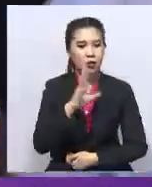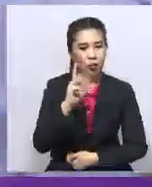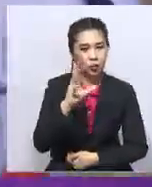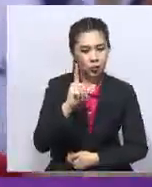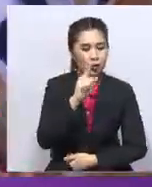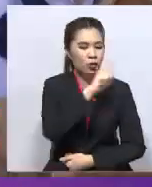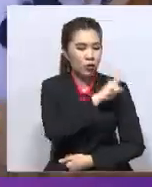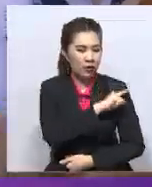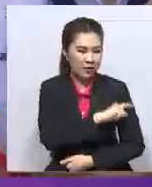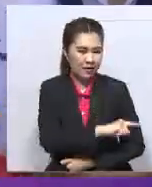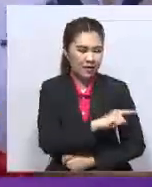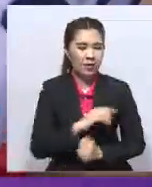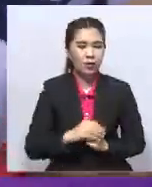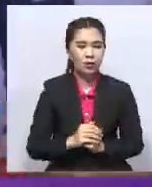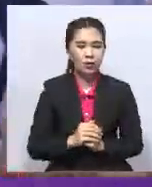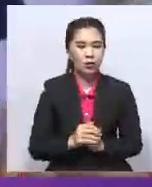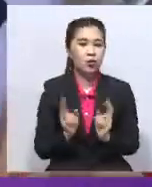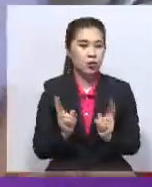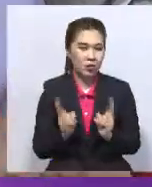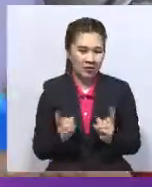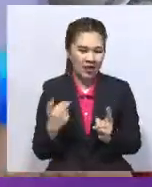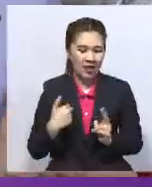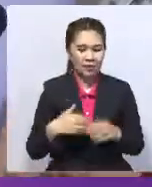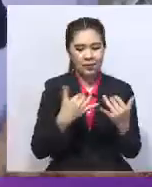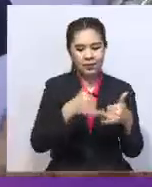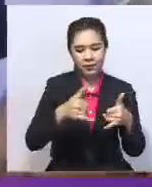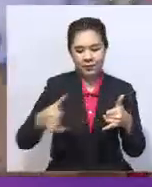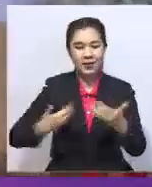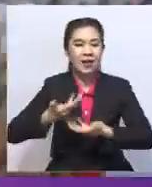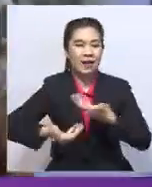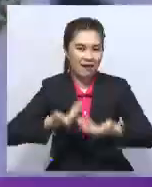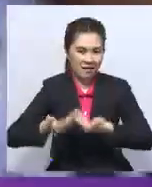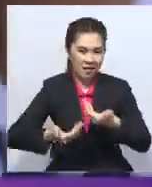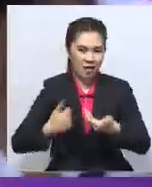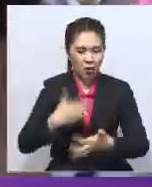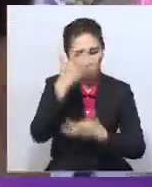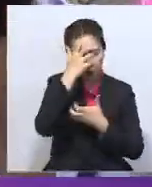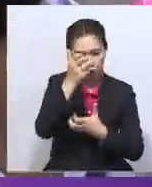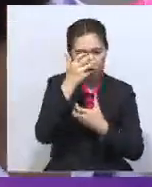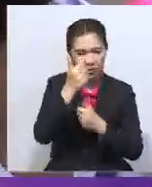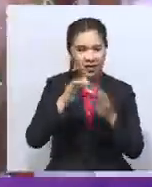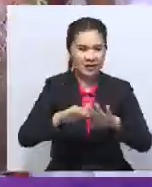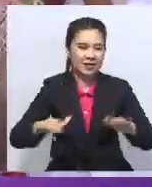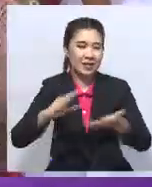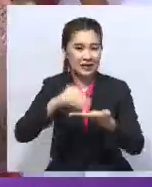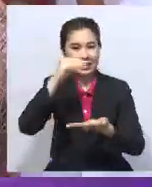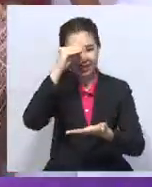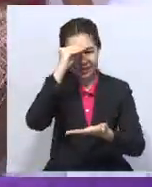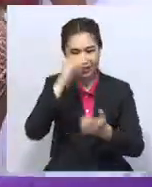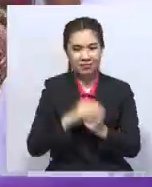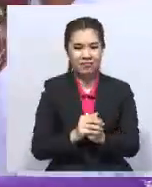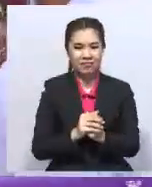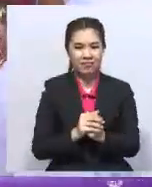ดอกกุหลาบสีขาวรวมไปถึงตุ๊กตามาวางจำหน่ายเป็นจำนวนมากได้รับความสนใจจากนักเรียนเป็นพิเศษนะครับ